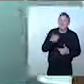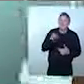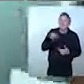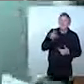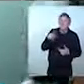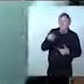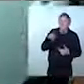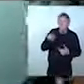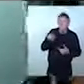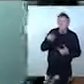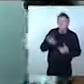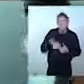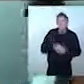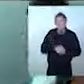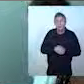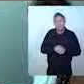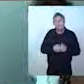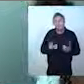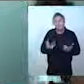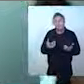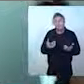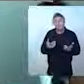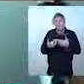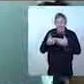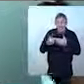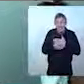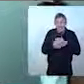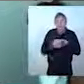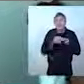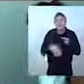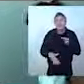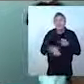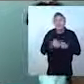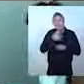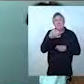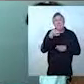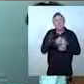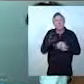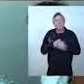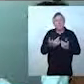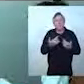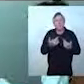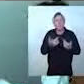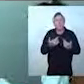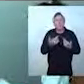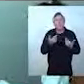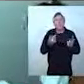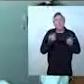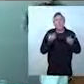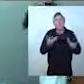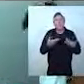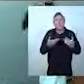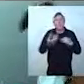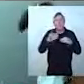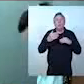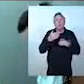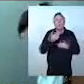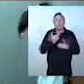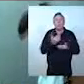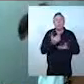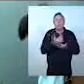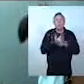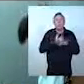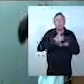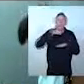aussi mesuré l'impact que ça représentait, donc baisser d'1%, de combien ça amputerait nos